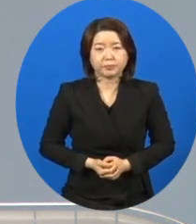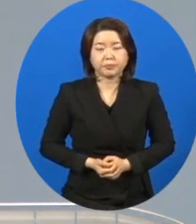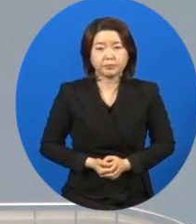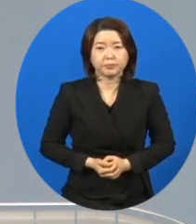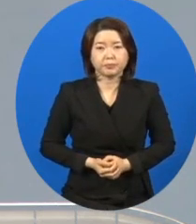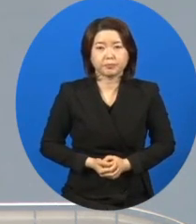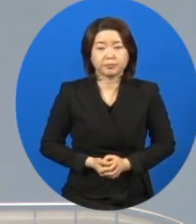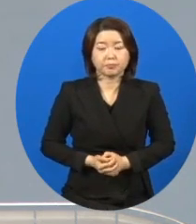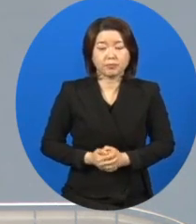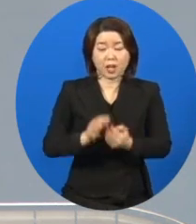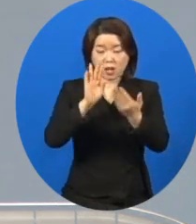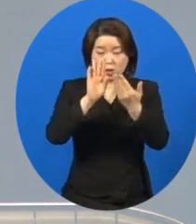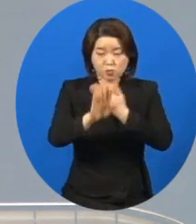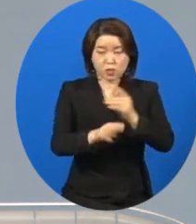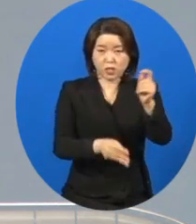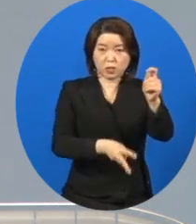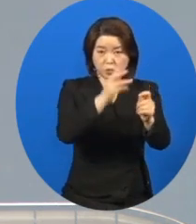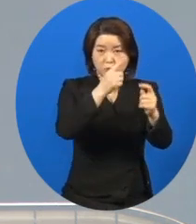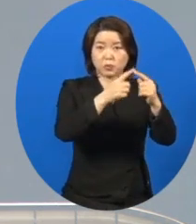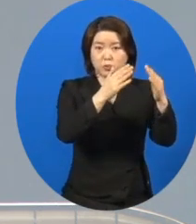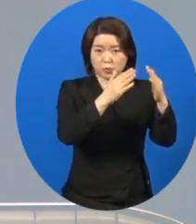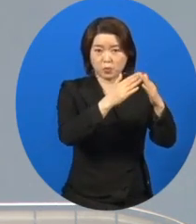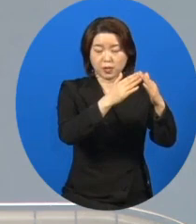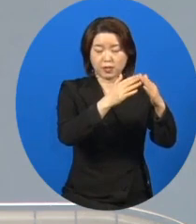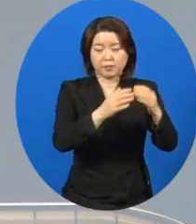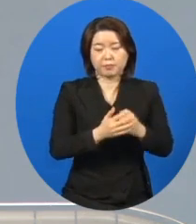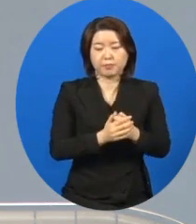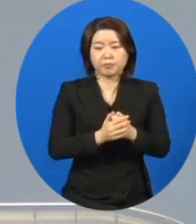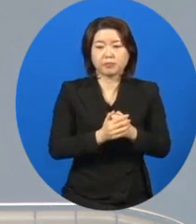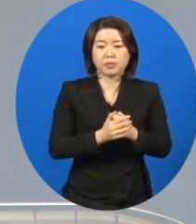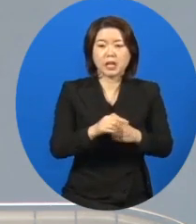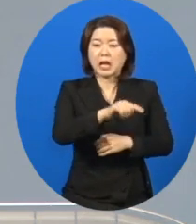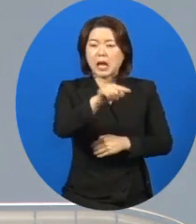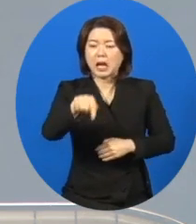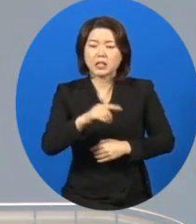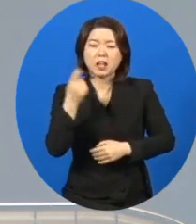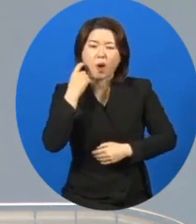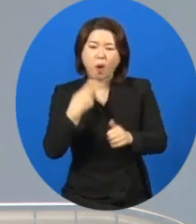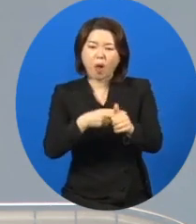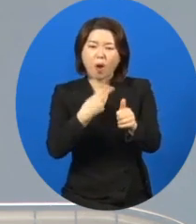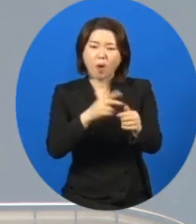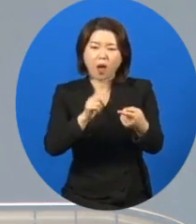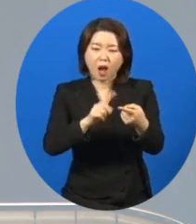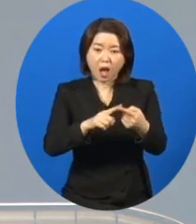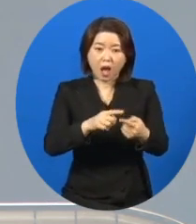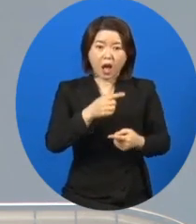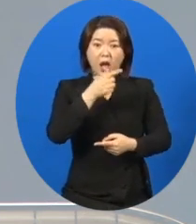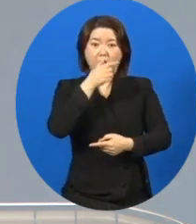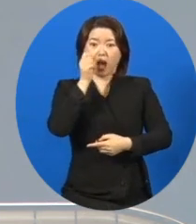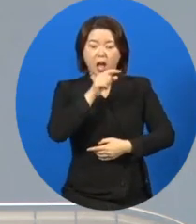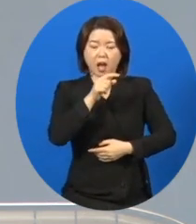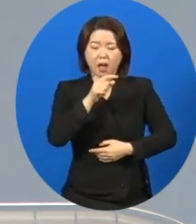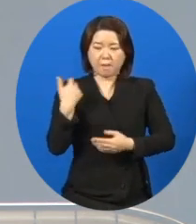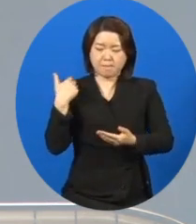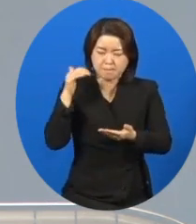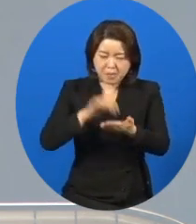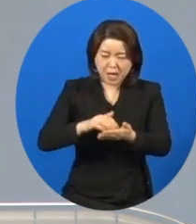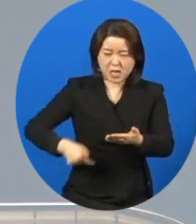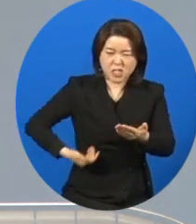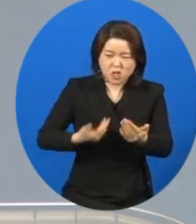물론 나중에 고린도 교회가 그들이 거짓 교사라는 사실을 깨닫고 돌이키기는